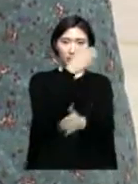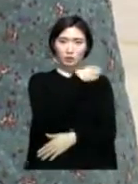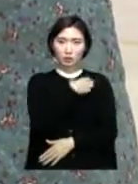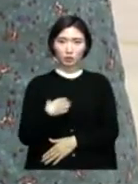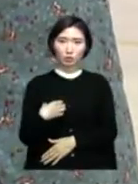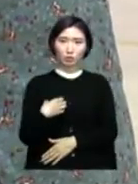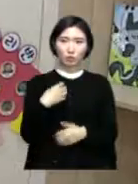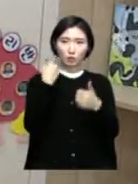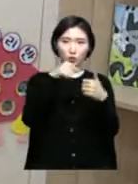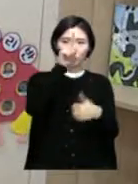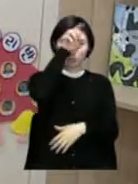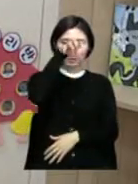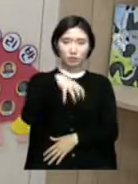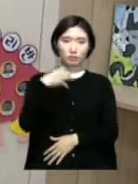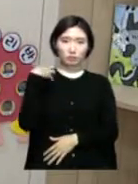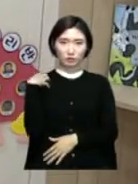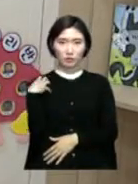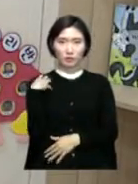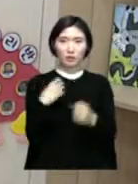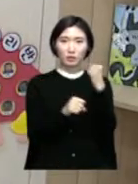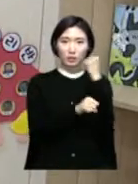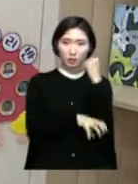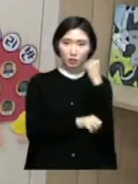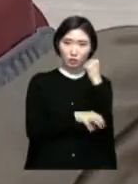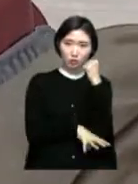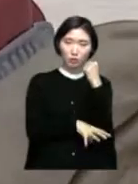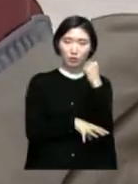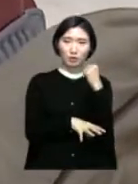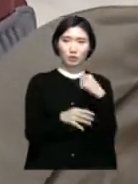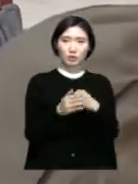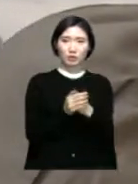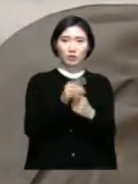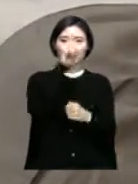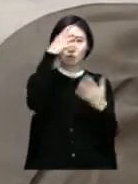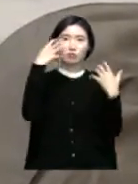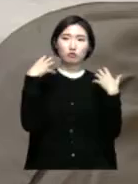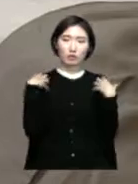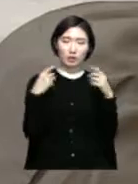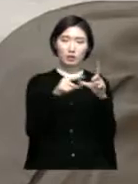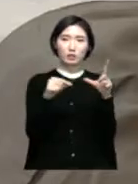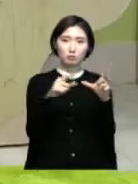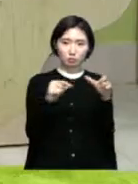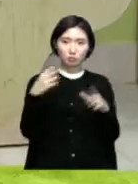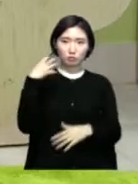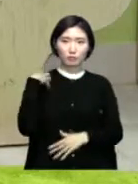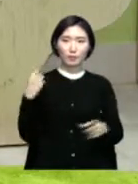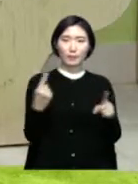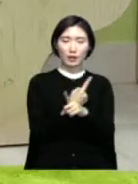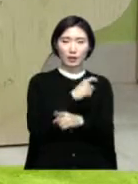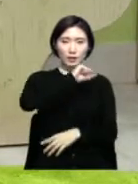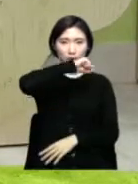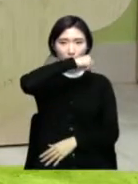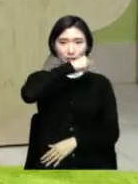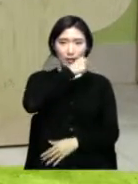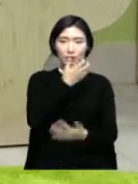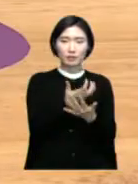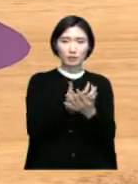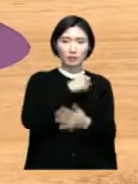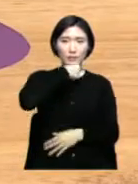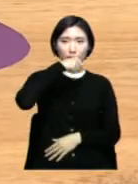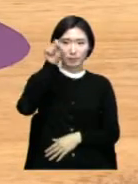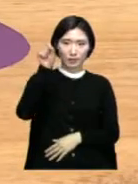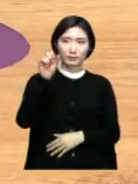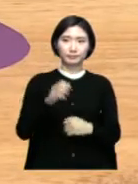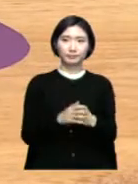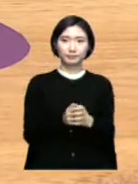부담해야 한다는 기존 입장에서 정부가 일부 비용을 부담하는 것으로 입장을 바꾸면서 예산안이 통과된 것으로 보입니다